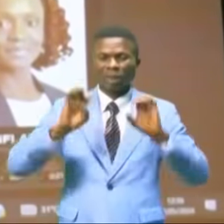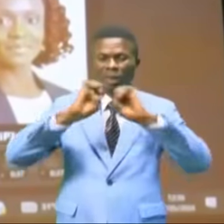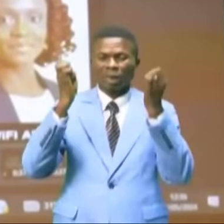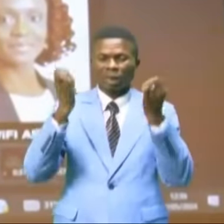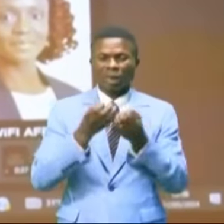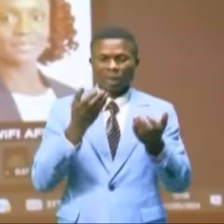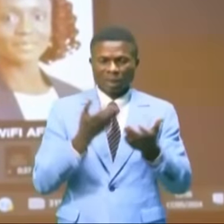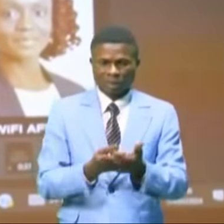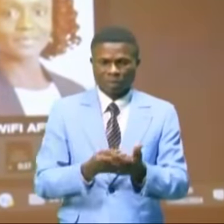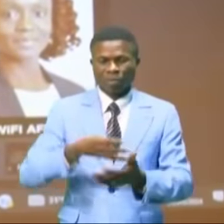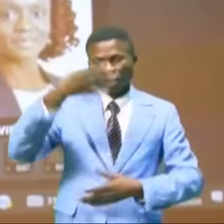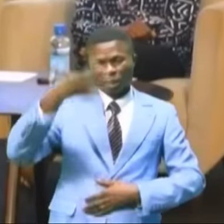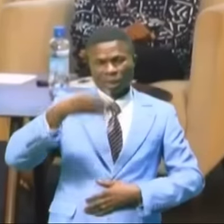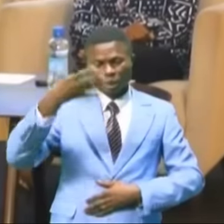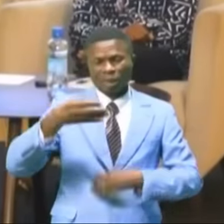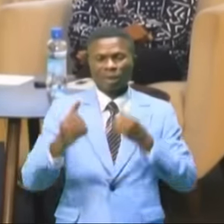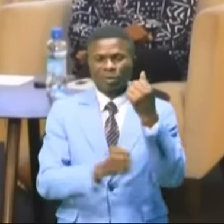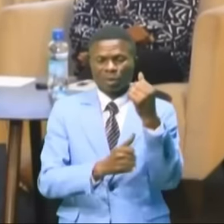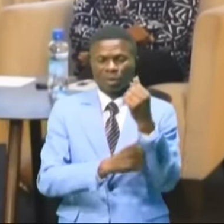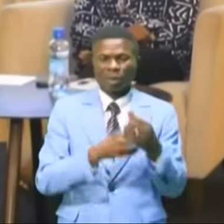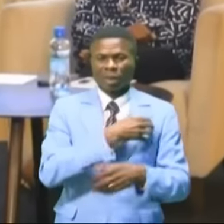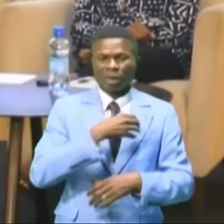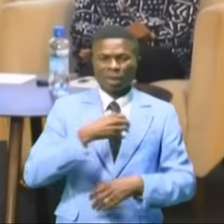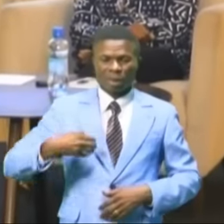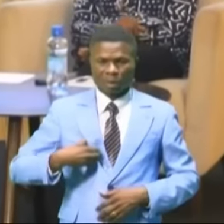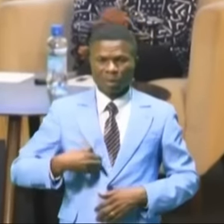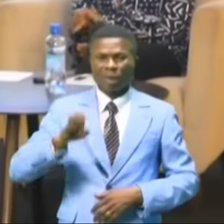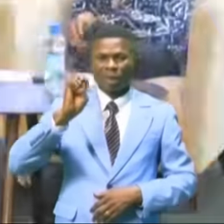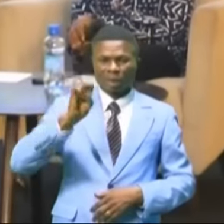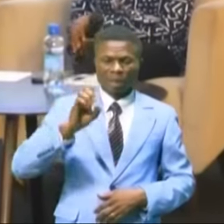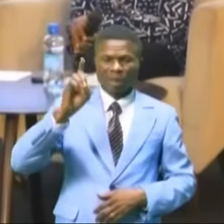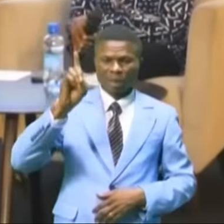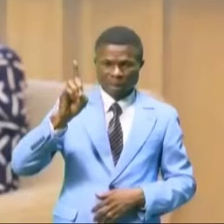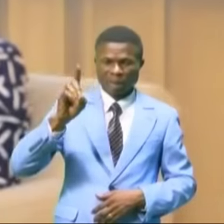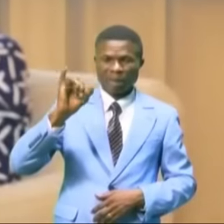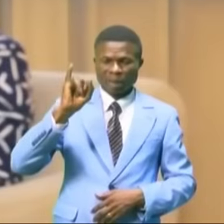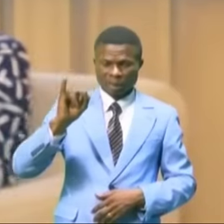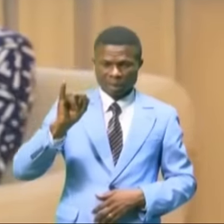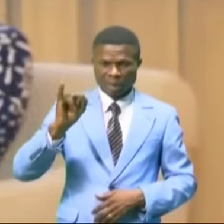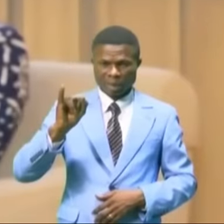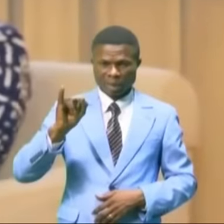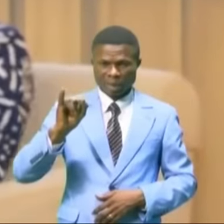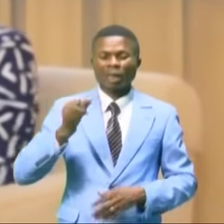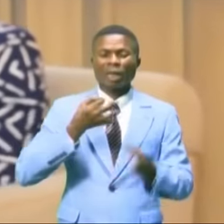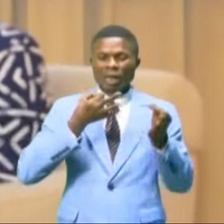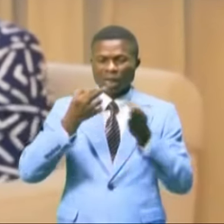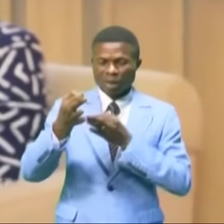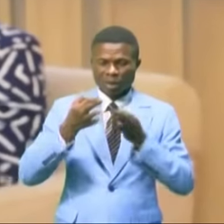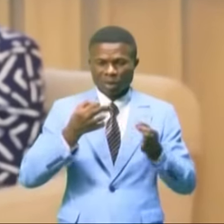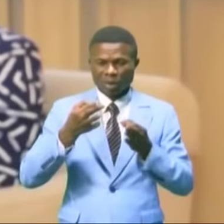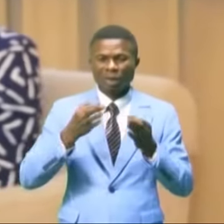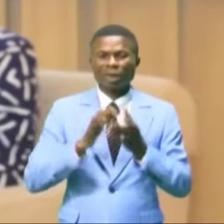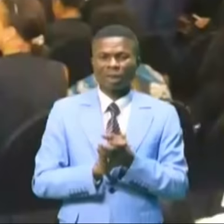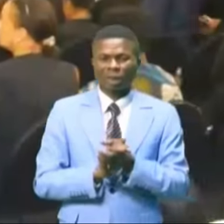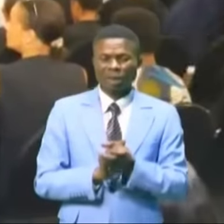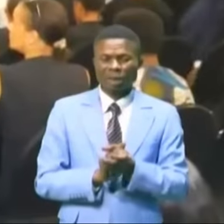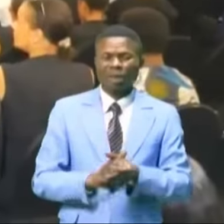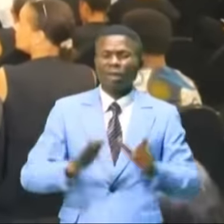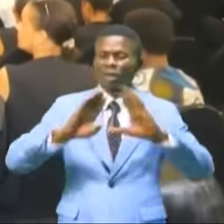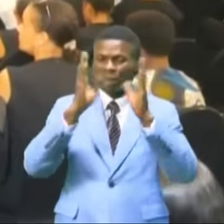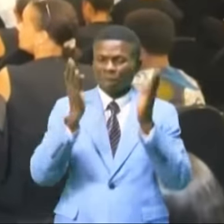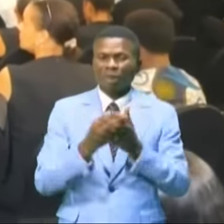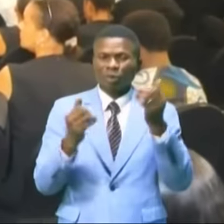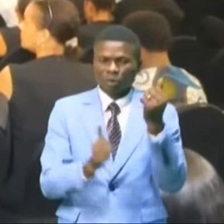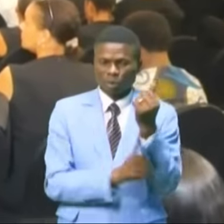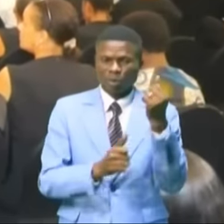entreprises. Enfin, Madame Edwige Katassi, CEO Wi-Fi Africa, a édifié